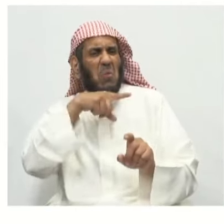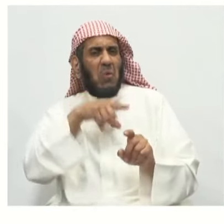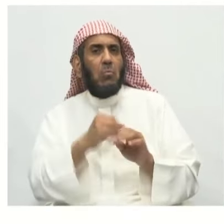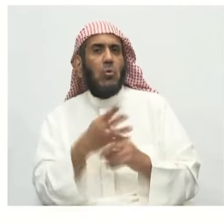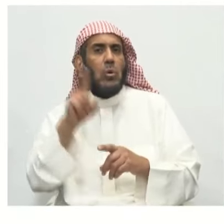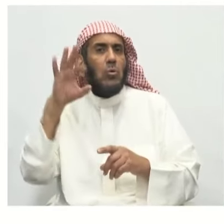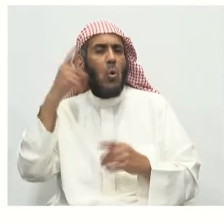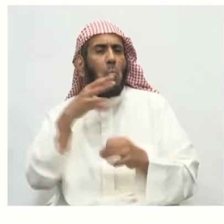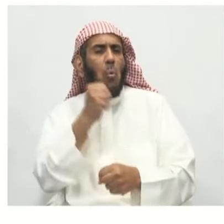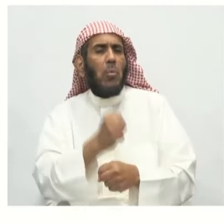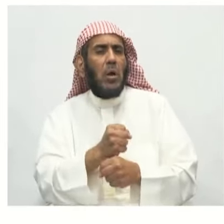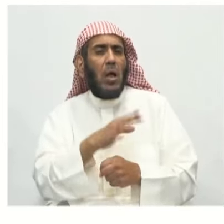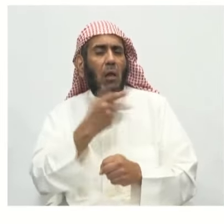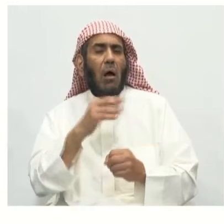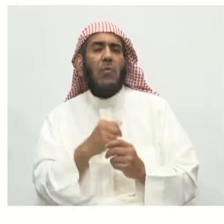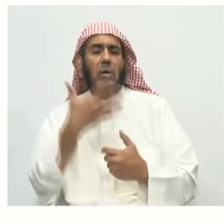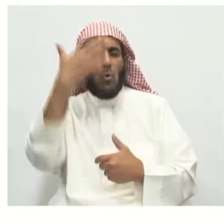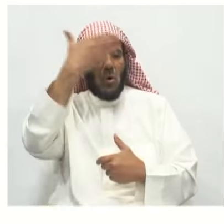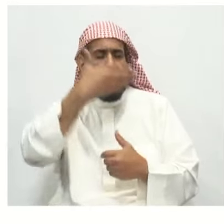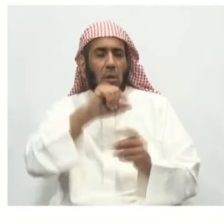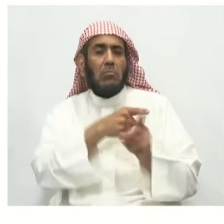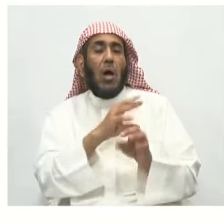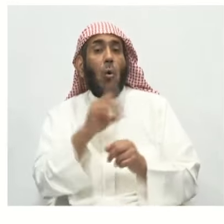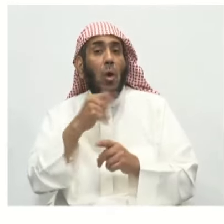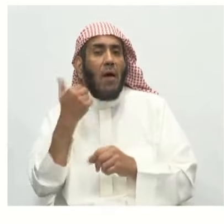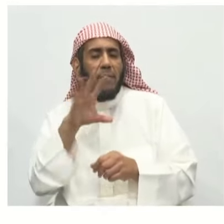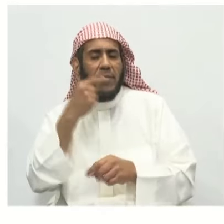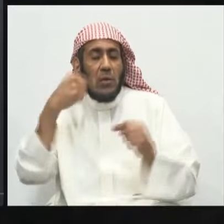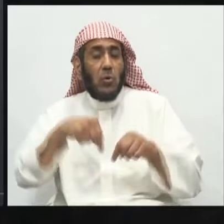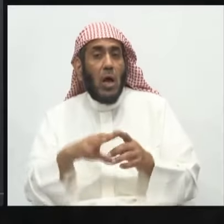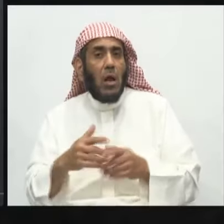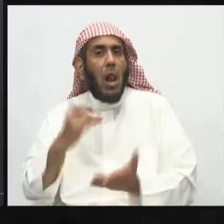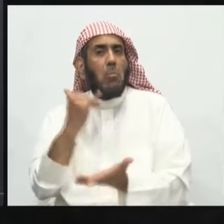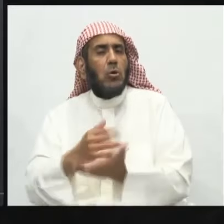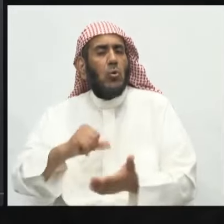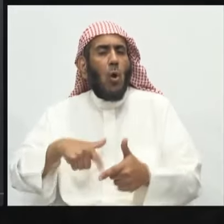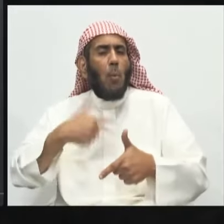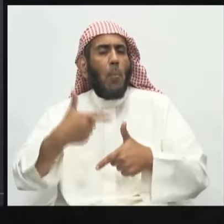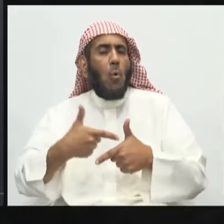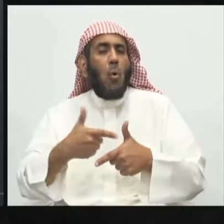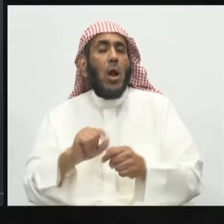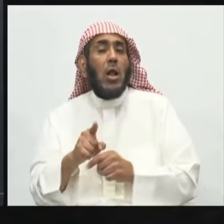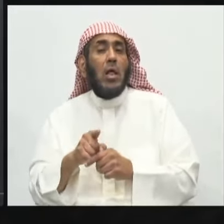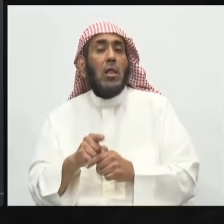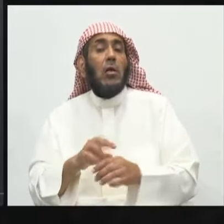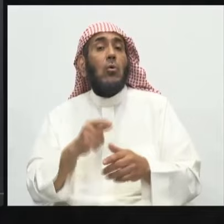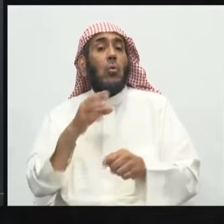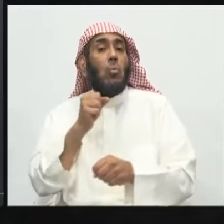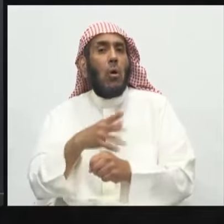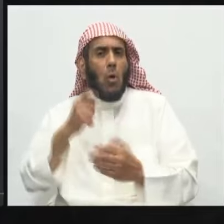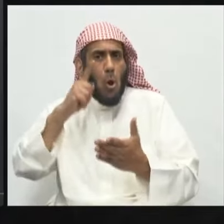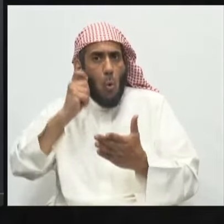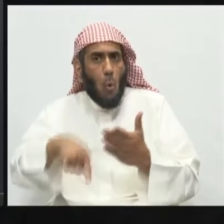الغافلات اذا في الدنيا قلنا ان ولي الامر او من ينيبه هو الذي يقيم هذه